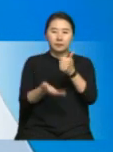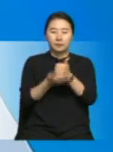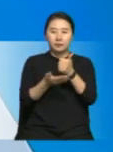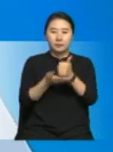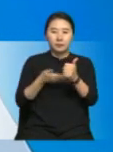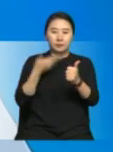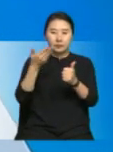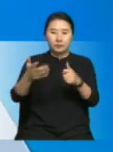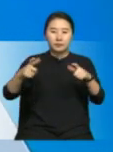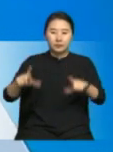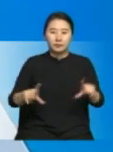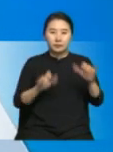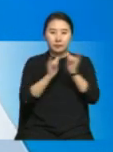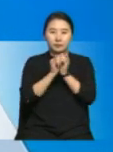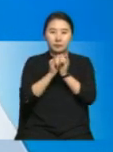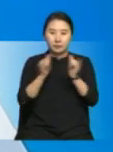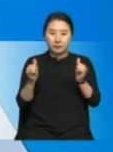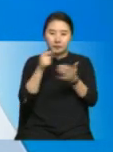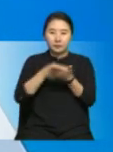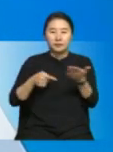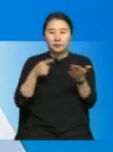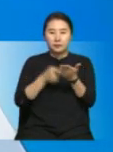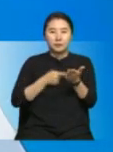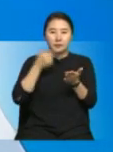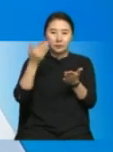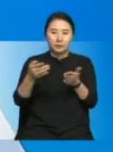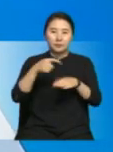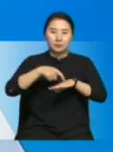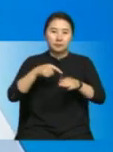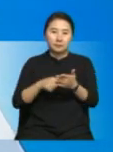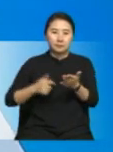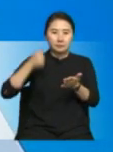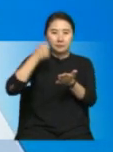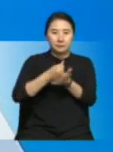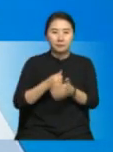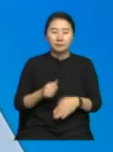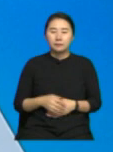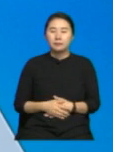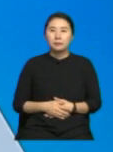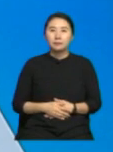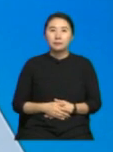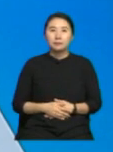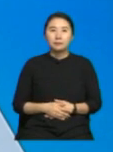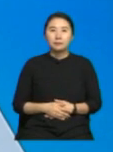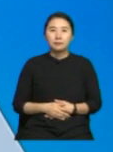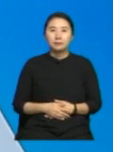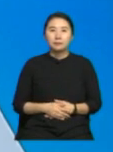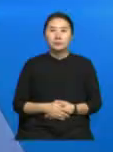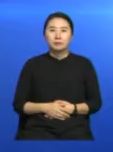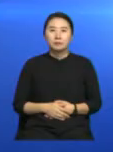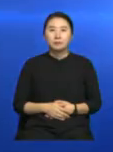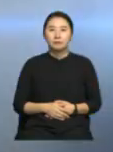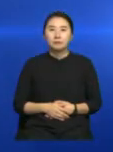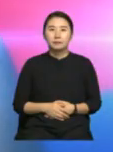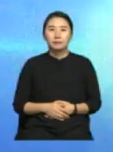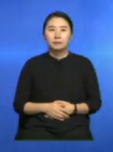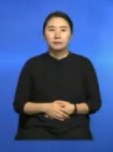격려를 보내주고 있는 지역 주민들에게 보답하겠다며 의지를 불태우고 있습니다. 엄종규 기자입니다.